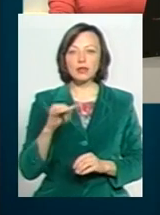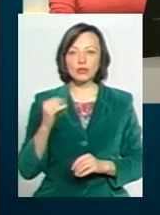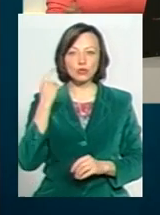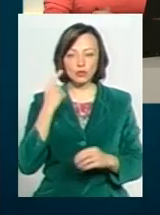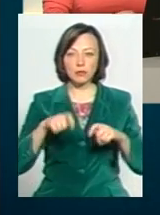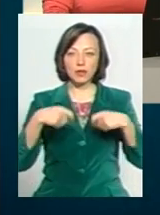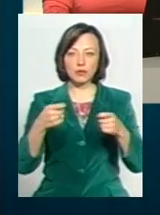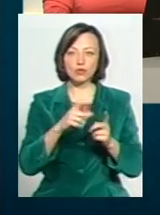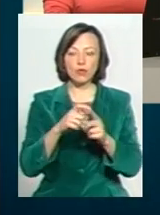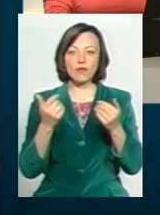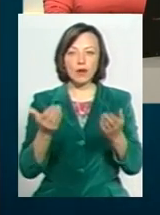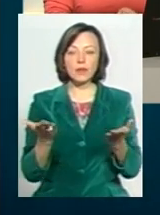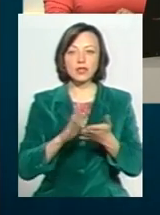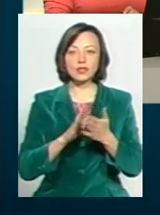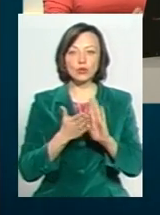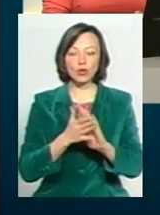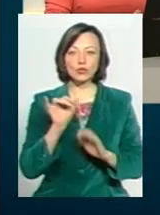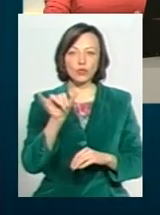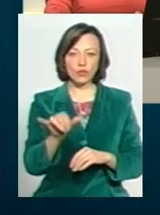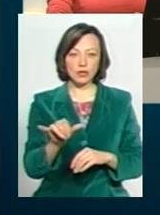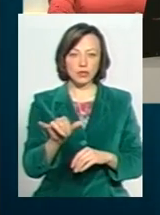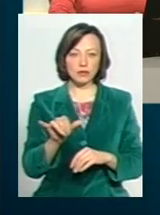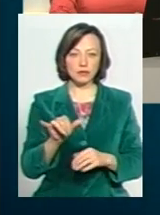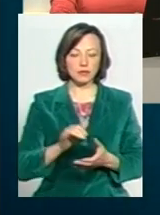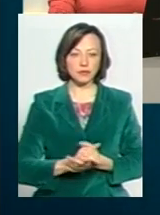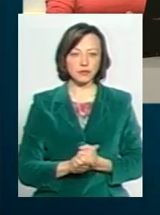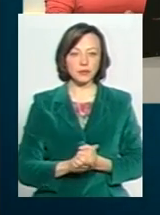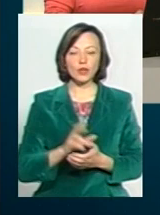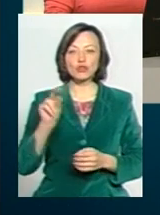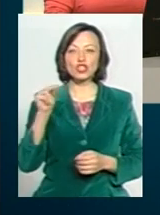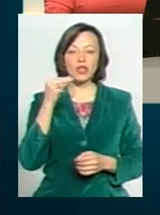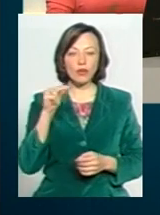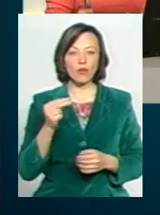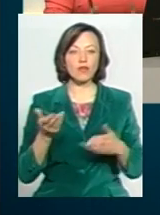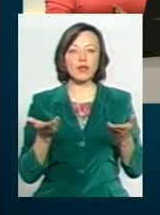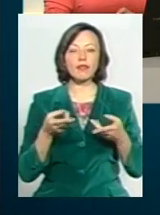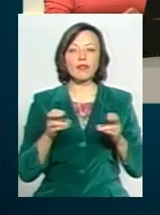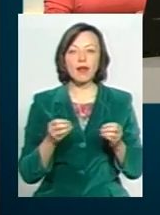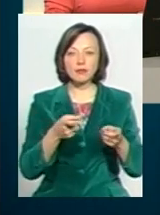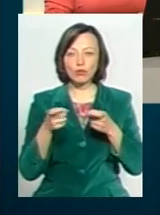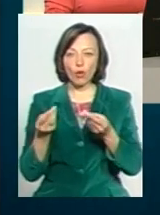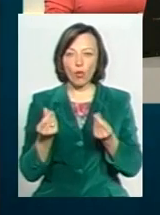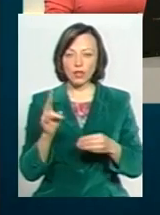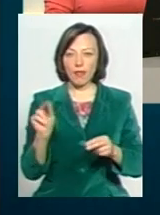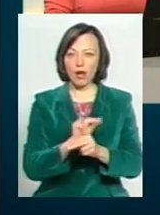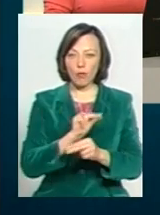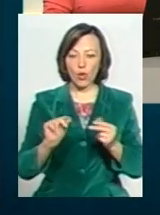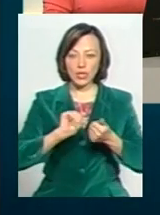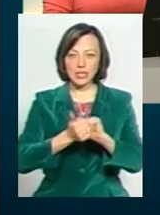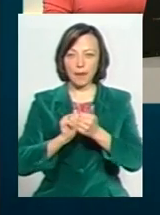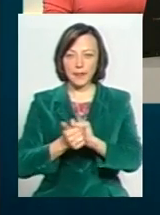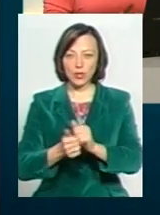чуєте, передаю слово вам. Яка ситуація у Чернігові та де залучаєте кошти на ремонти та